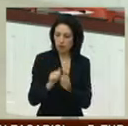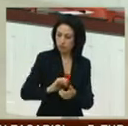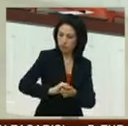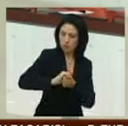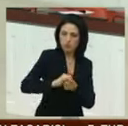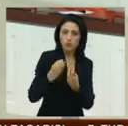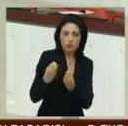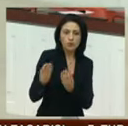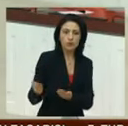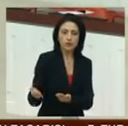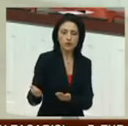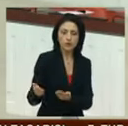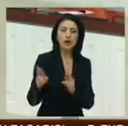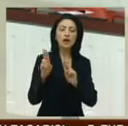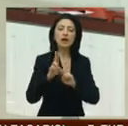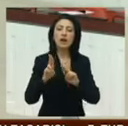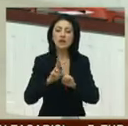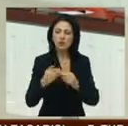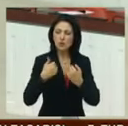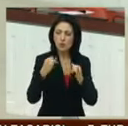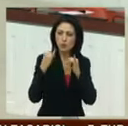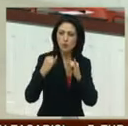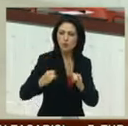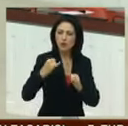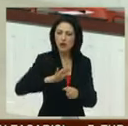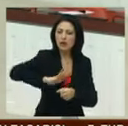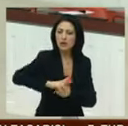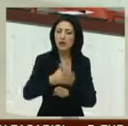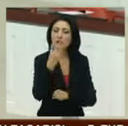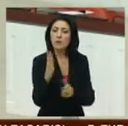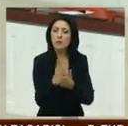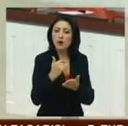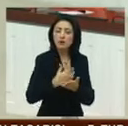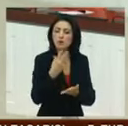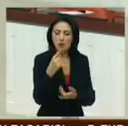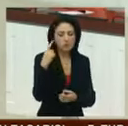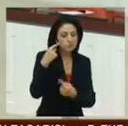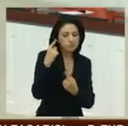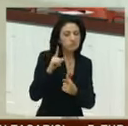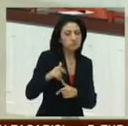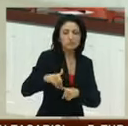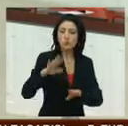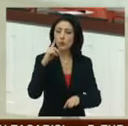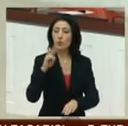sızmıyor. Kaddafi'nin hukuksuzca linç edilmesinin parçası olmakta sakınca görmüyor.